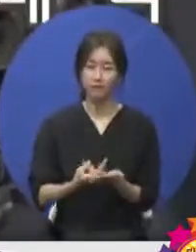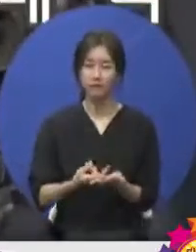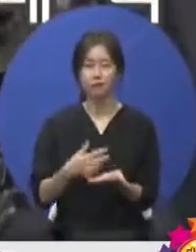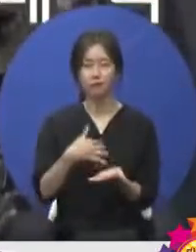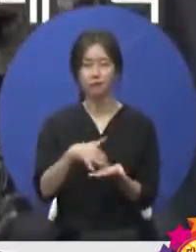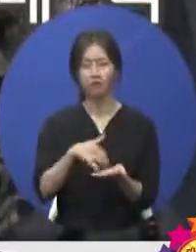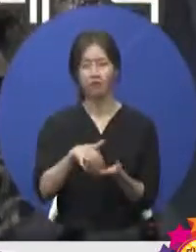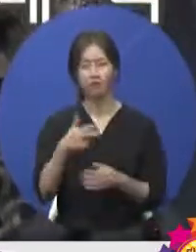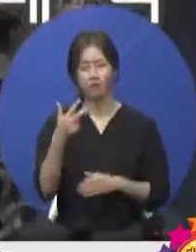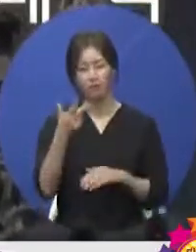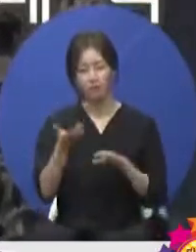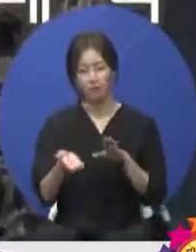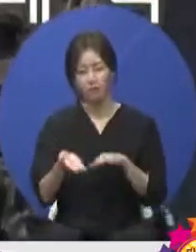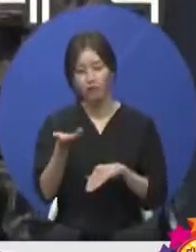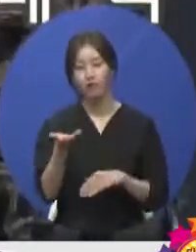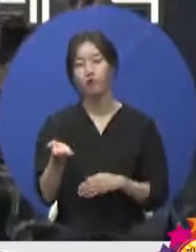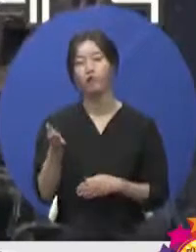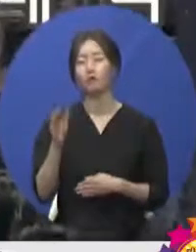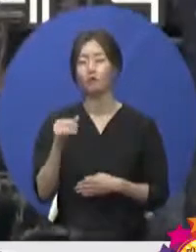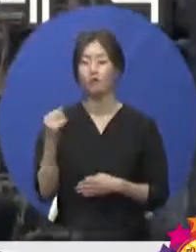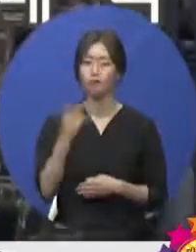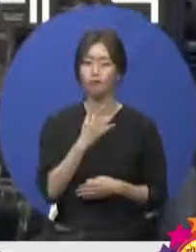일곱 번 서러져도